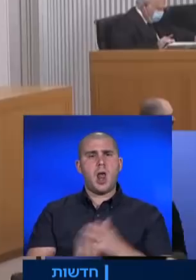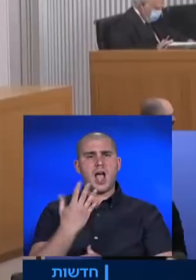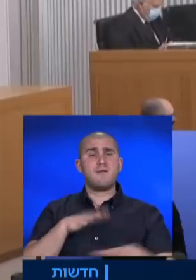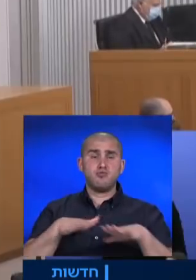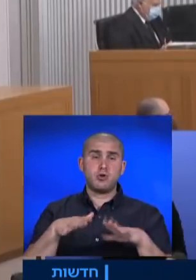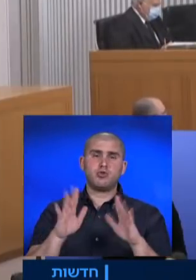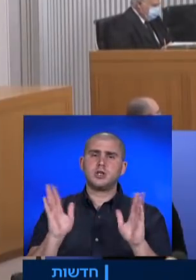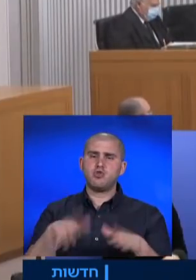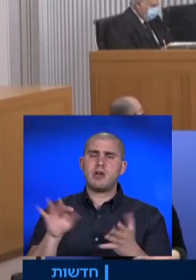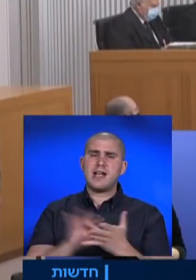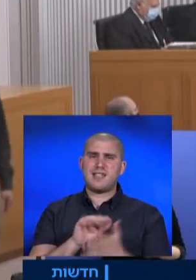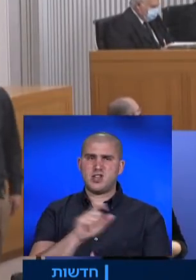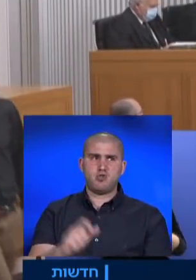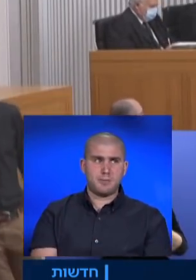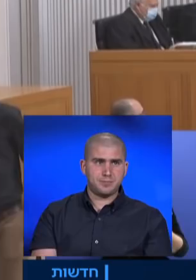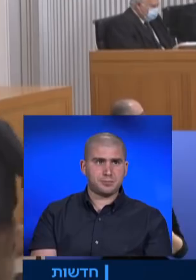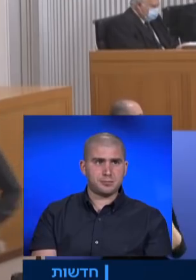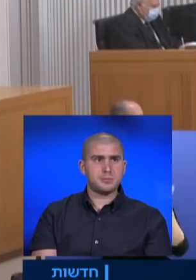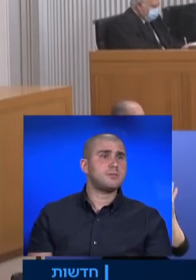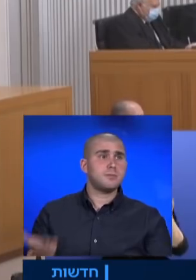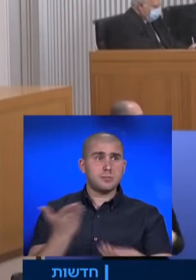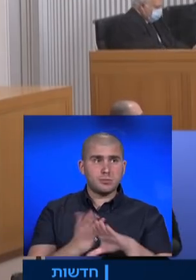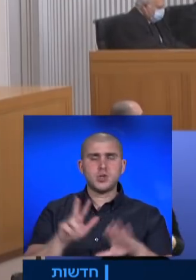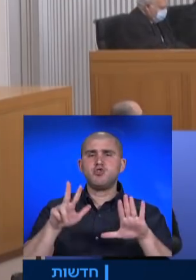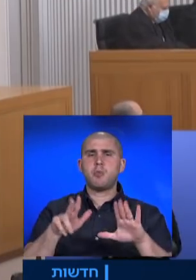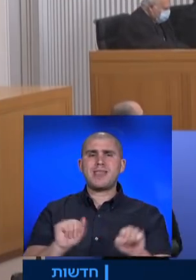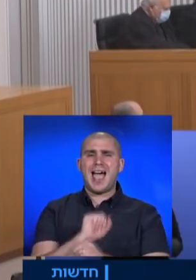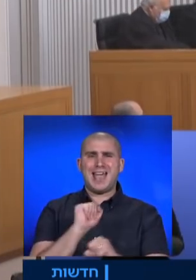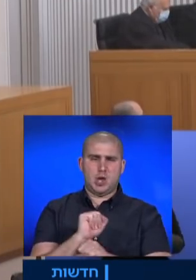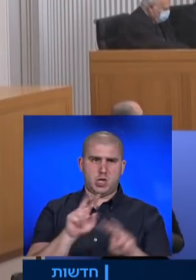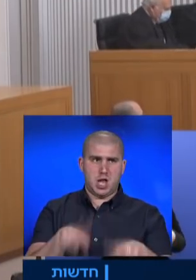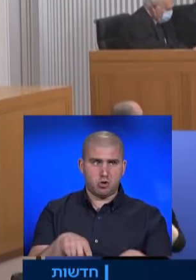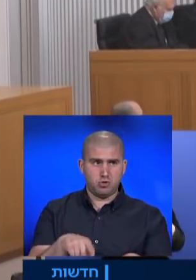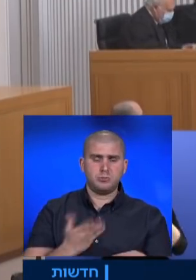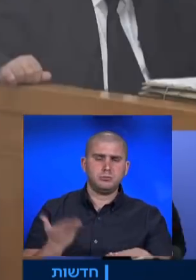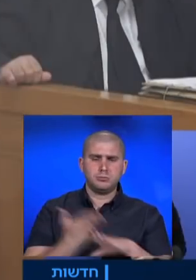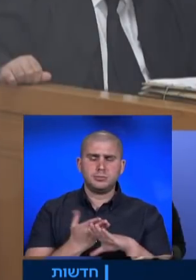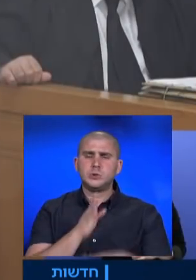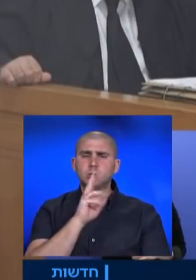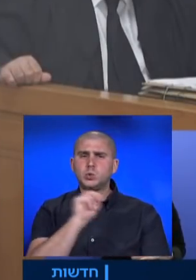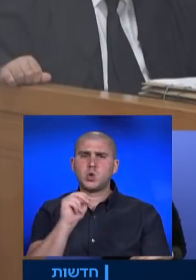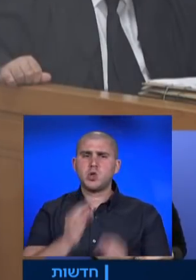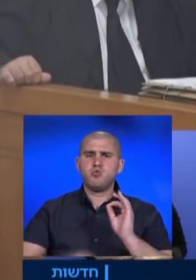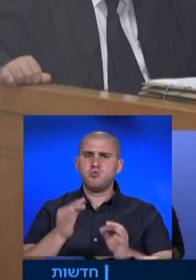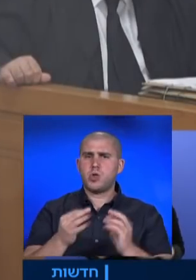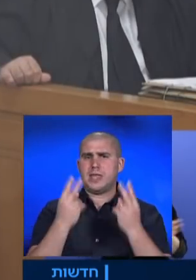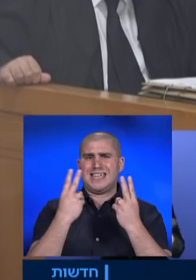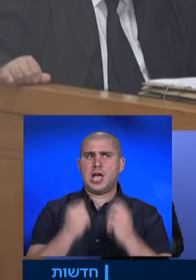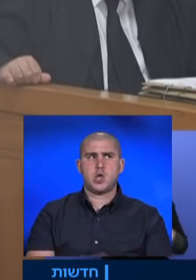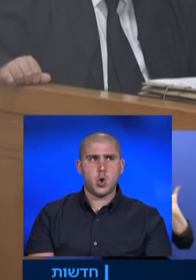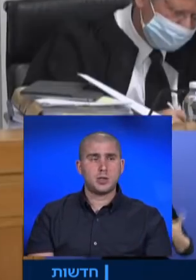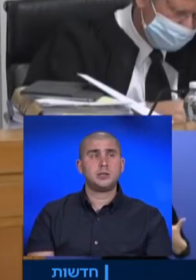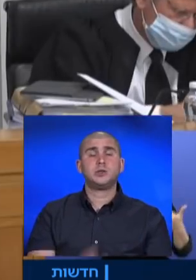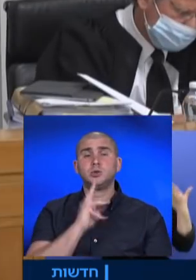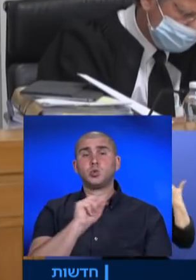אישום. מונחות בפנינו 8 עתירות שמעלות לדיון סוגיות משפטיות עקרוניות. סוגיה אחת